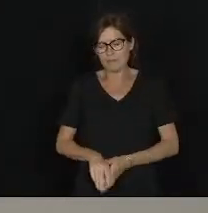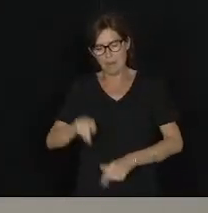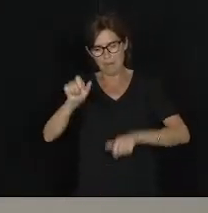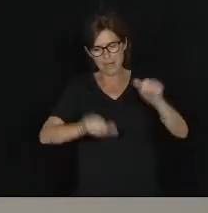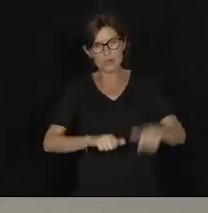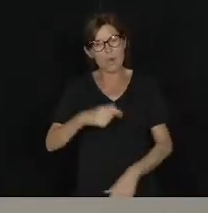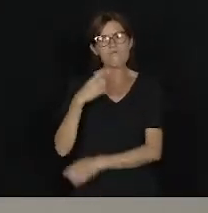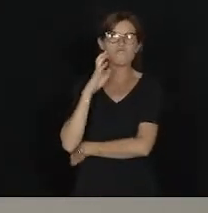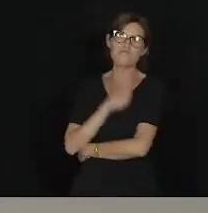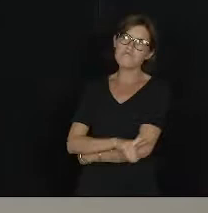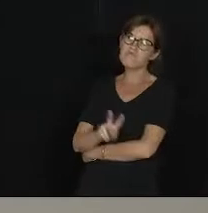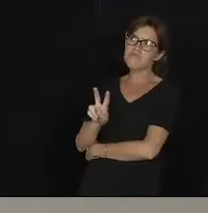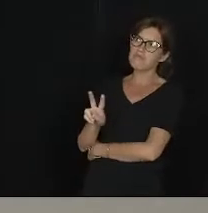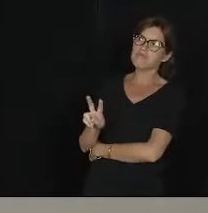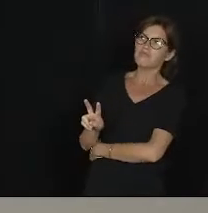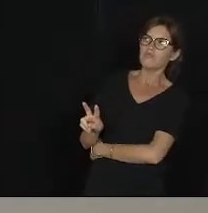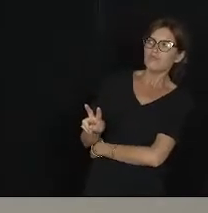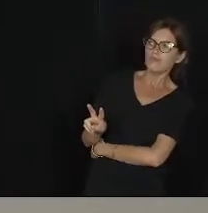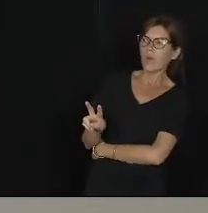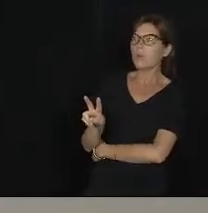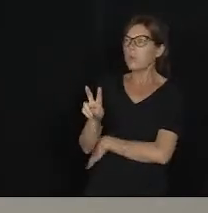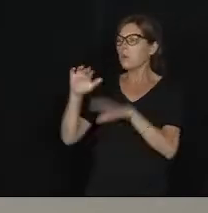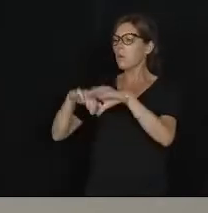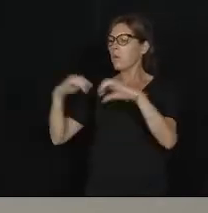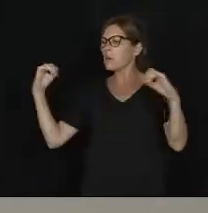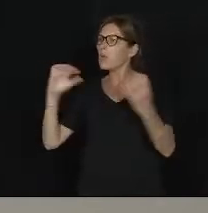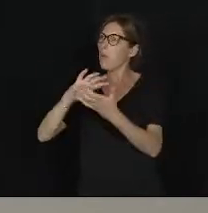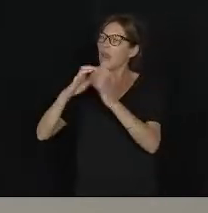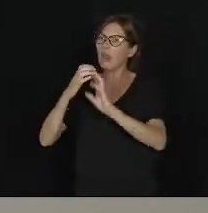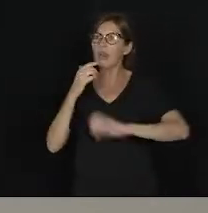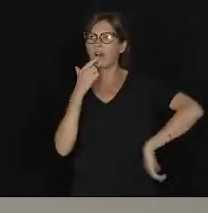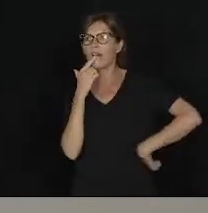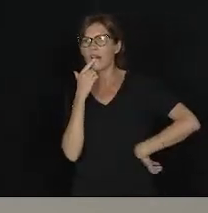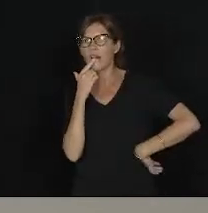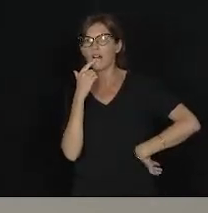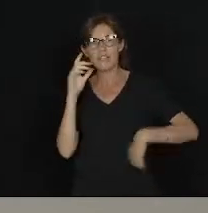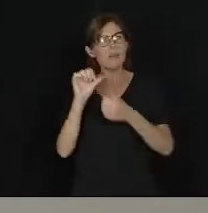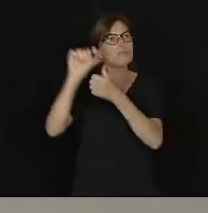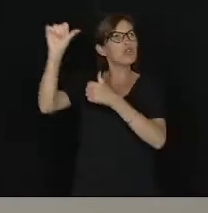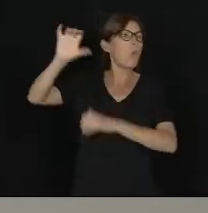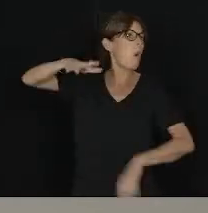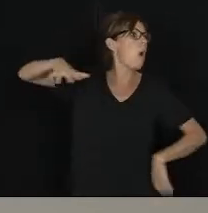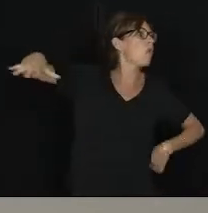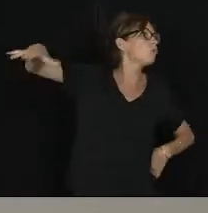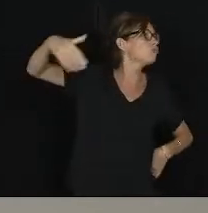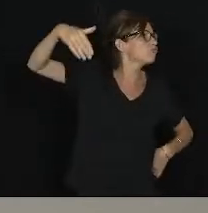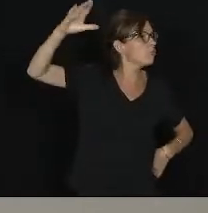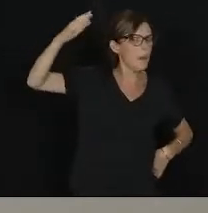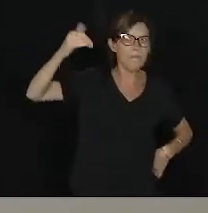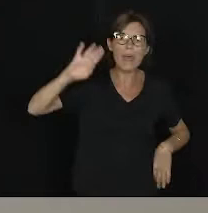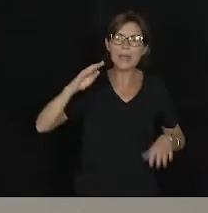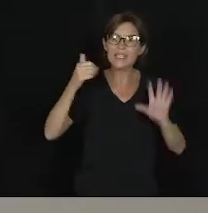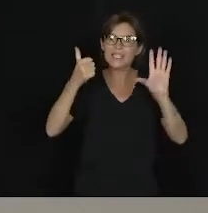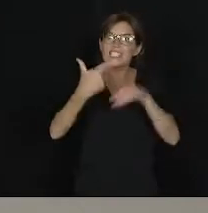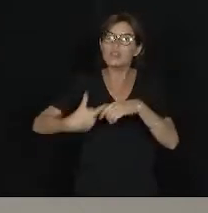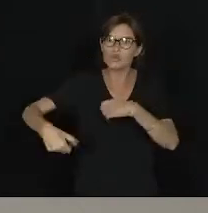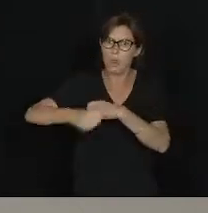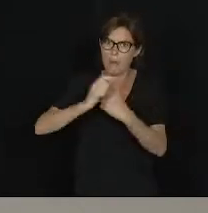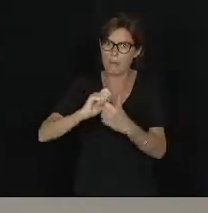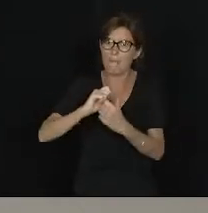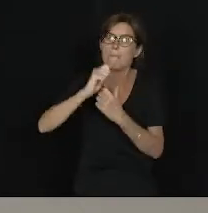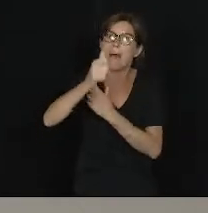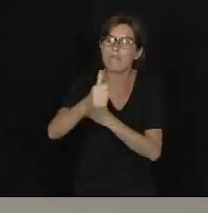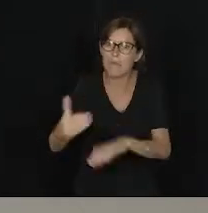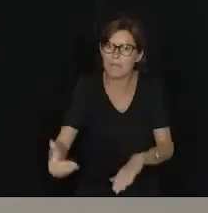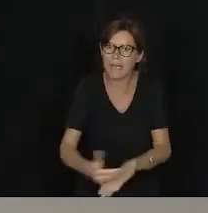quand même un peu compliqué et un peu loin, mais que 6 semaines plus tard, le Reich a conquis Varsovie et qu'à